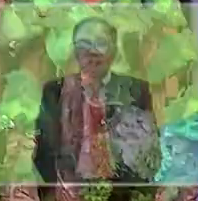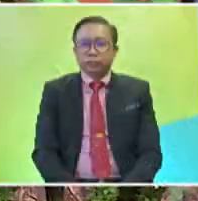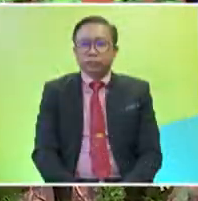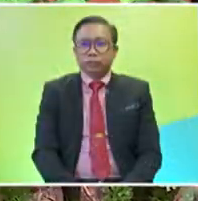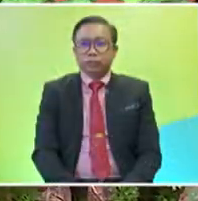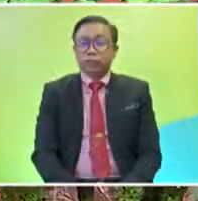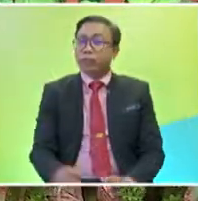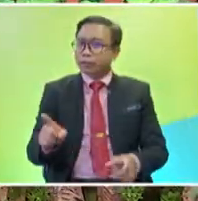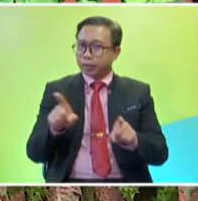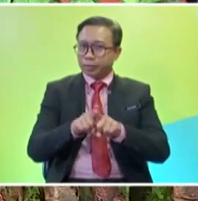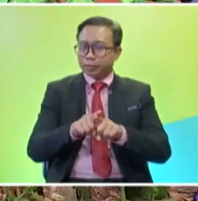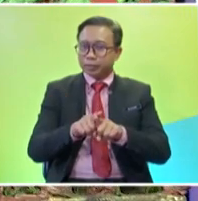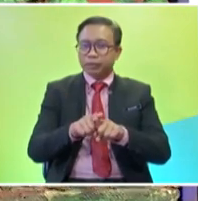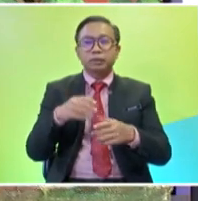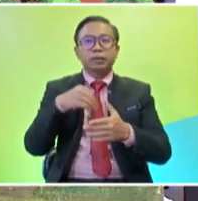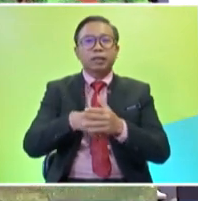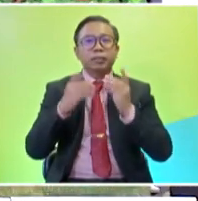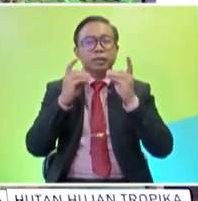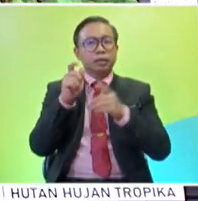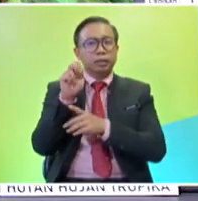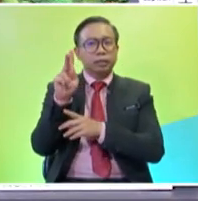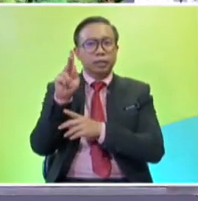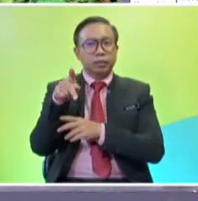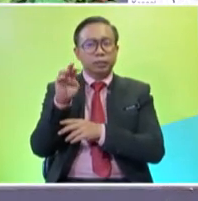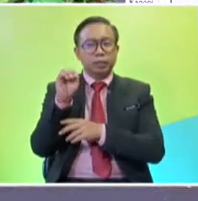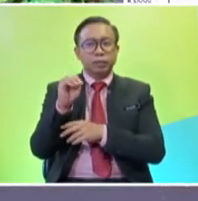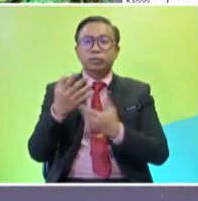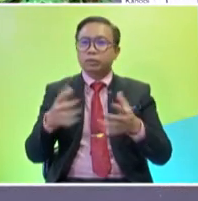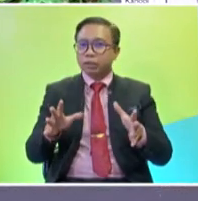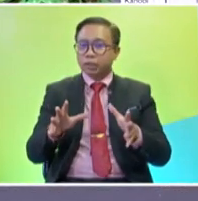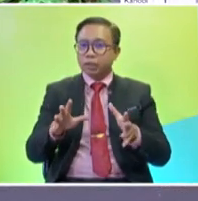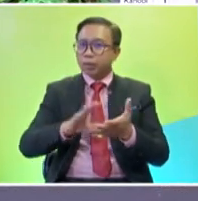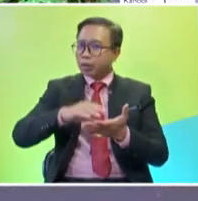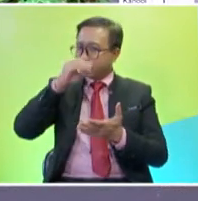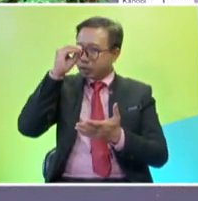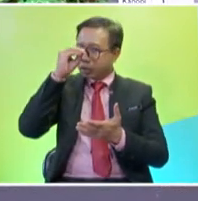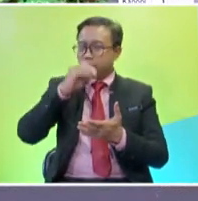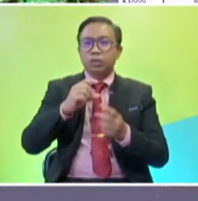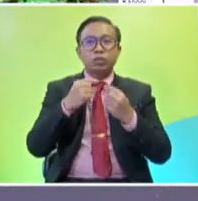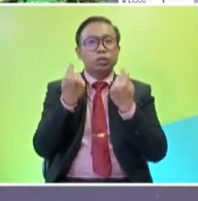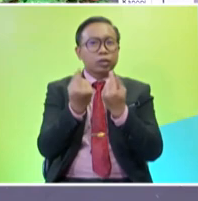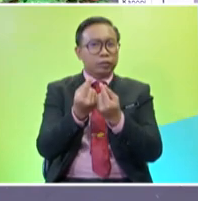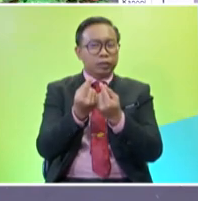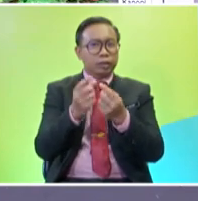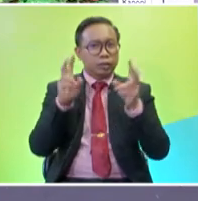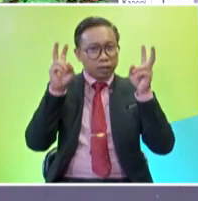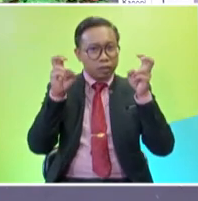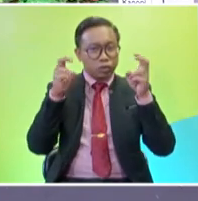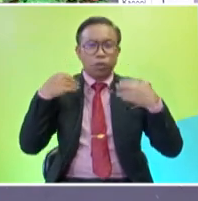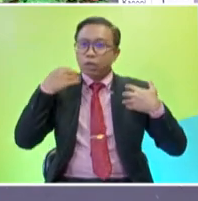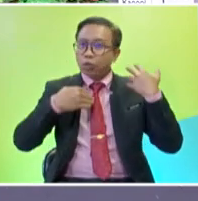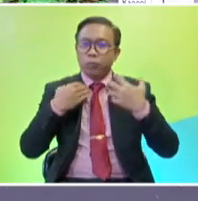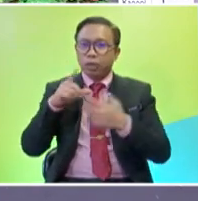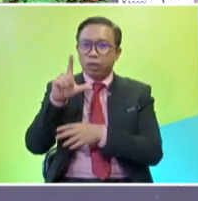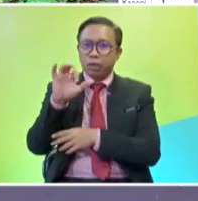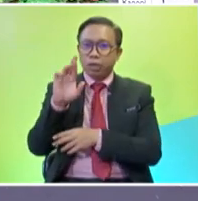Masih bersama kami tentunya dalam Dedek TV KBM kita sedang belajar mengenai geografi dengan tajuk kita kehidupan yang ada tumbuhannya